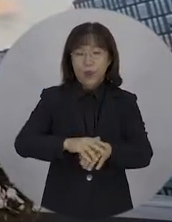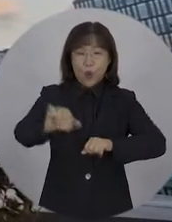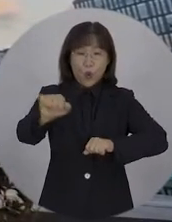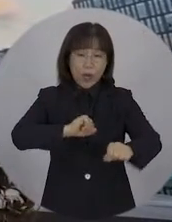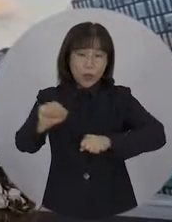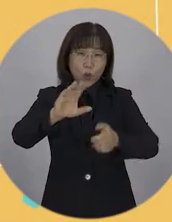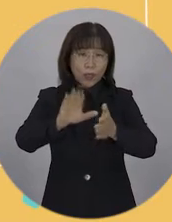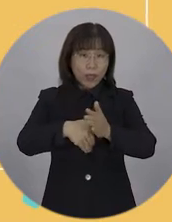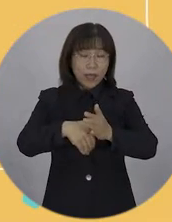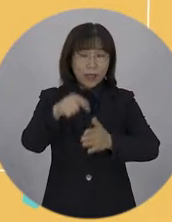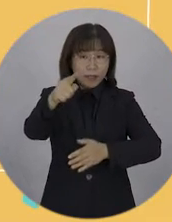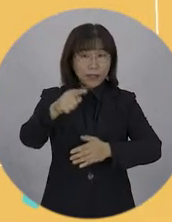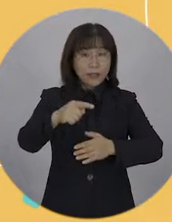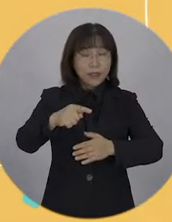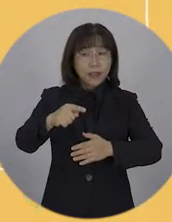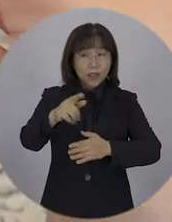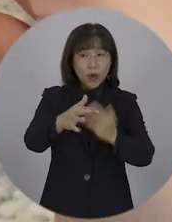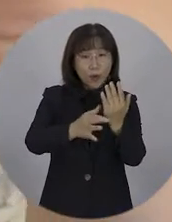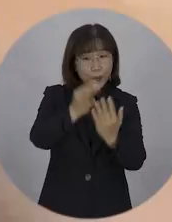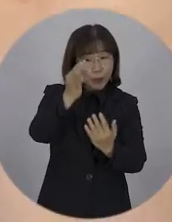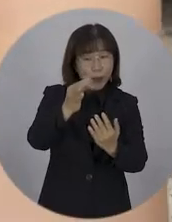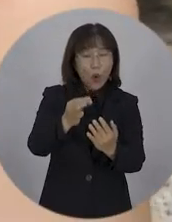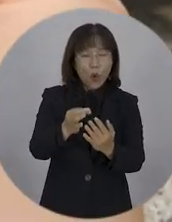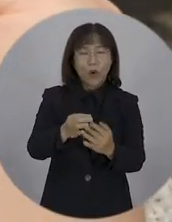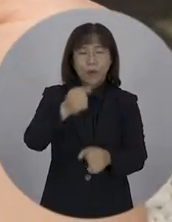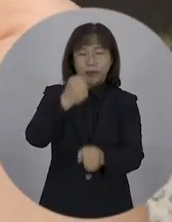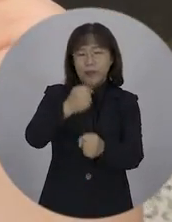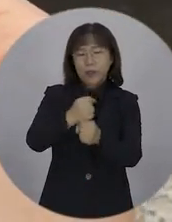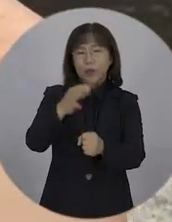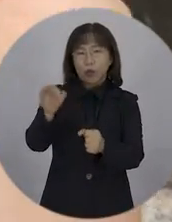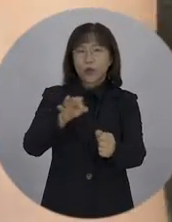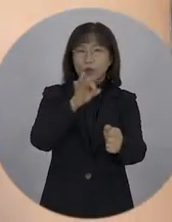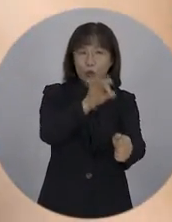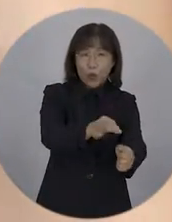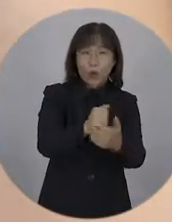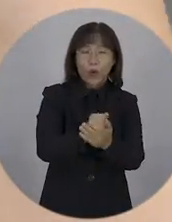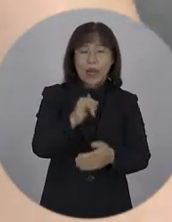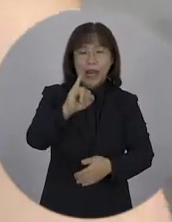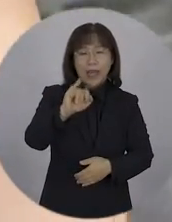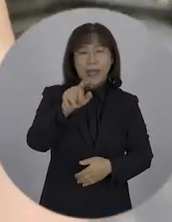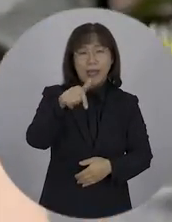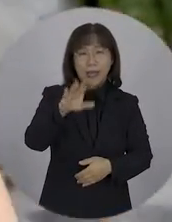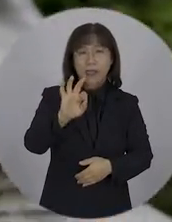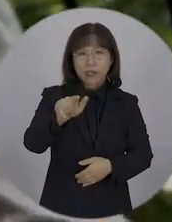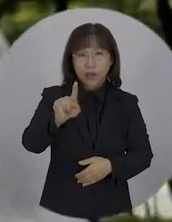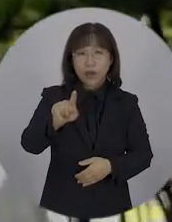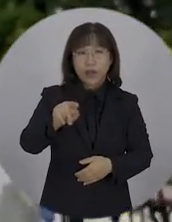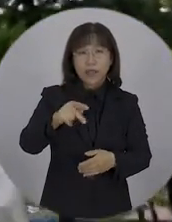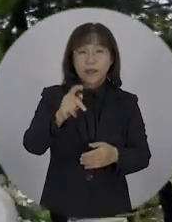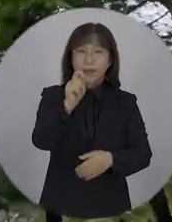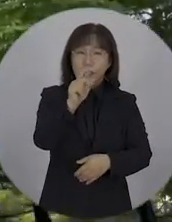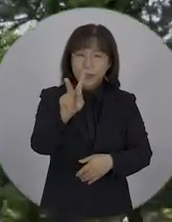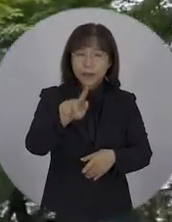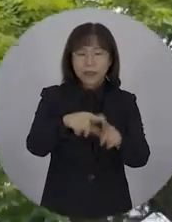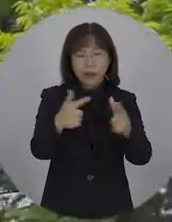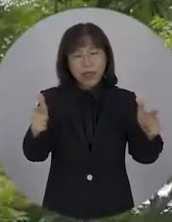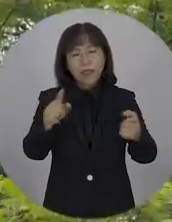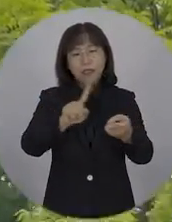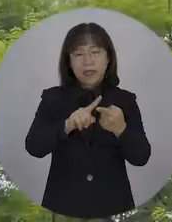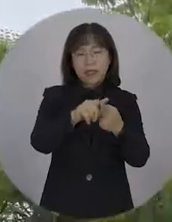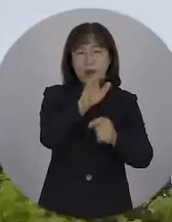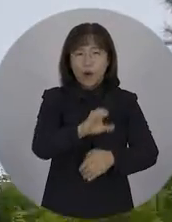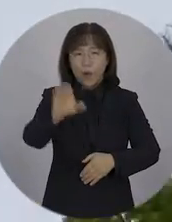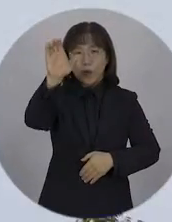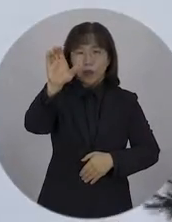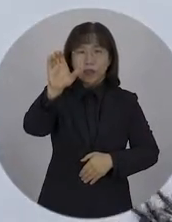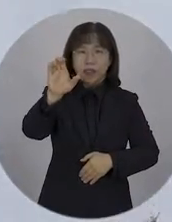됩니다. 활동기간 내 콘텐츠 채택 시 소정의 제작지원비를 지원하며 아이강서TV 유튜브 채널 등